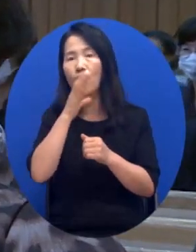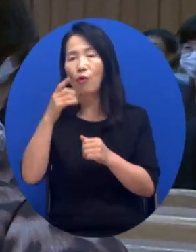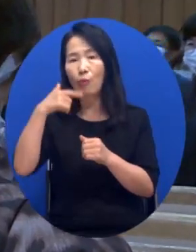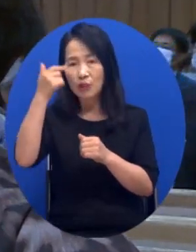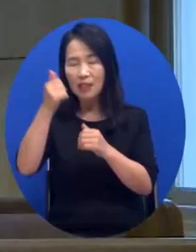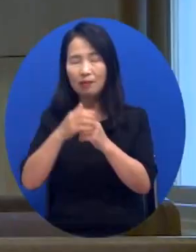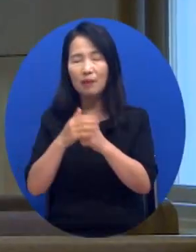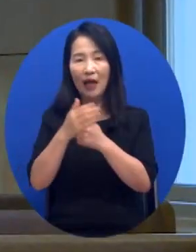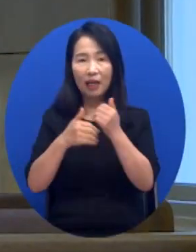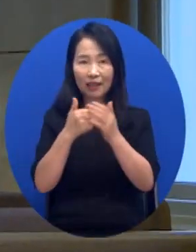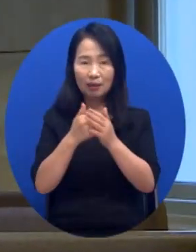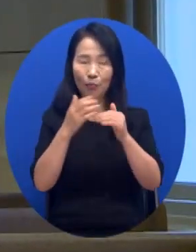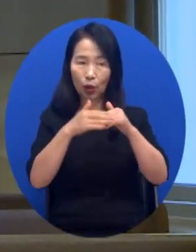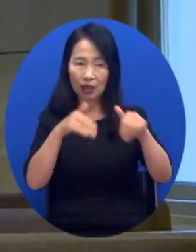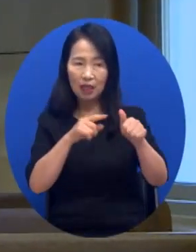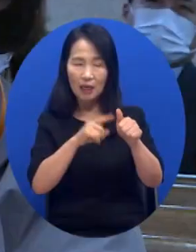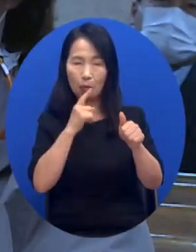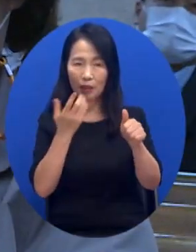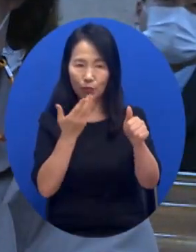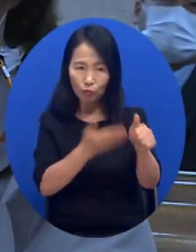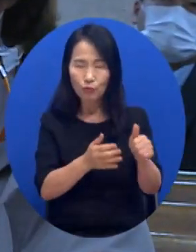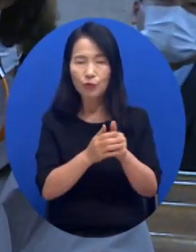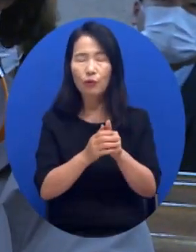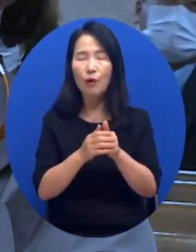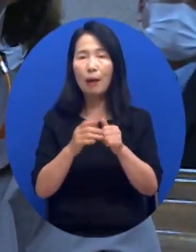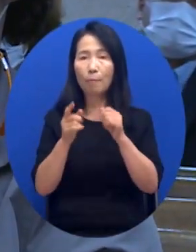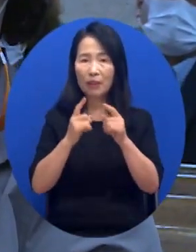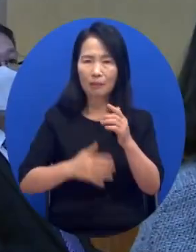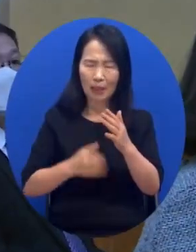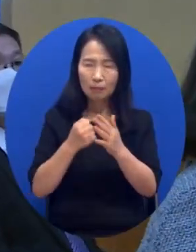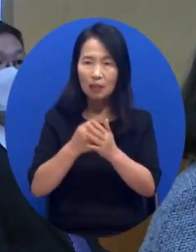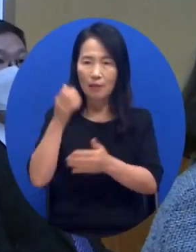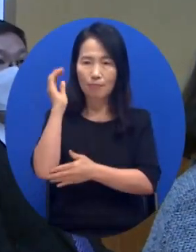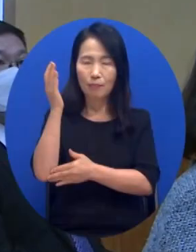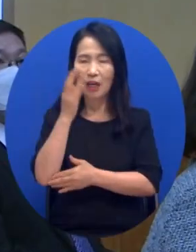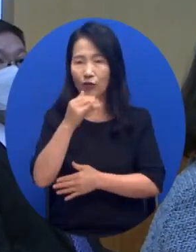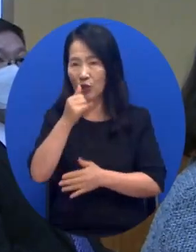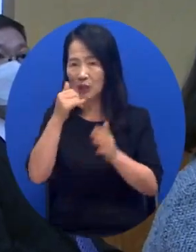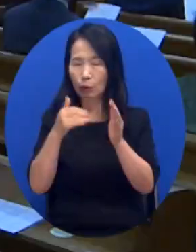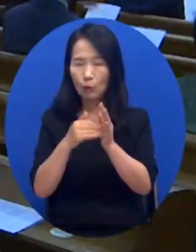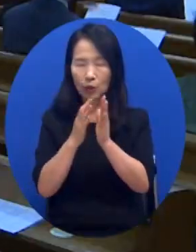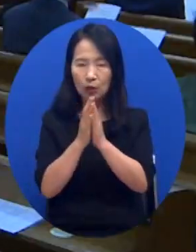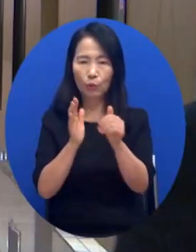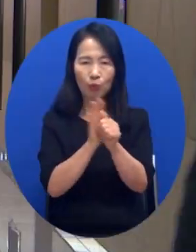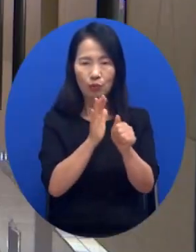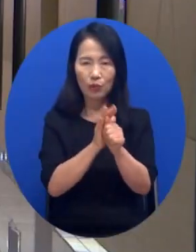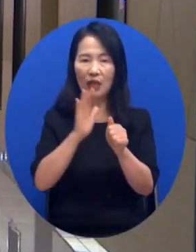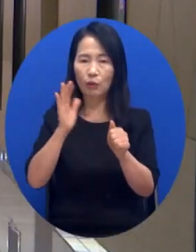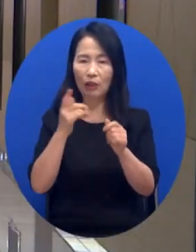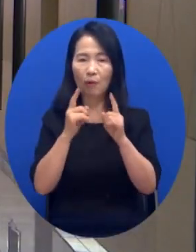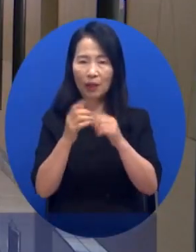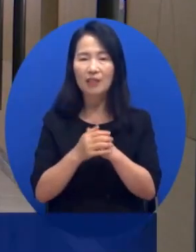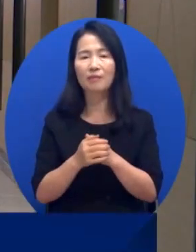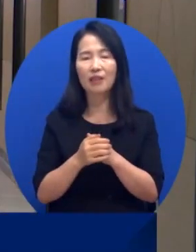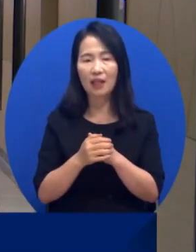말씀을 주시고 그 말씀을 담대히 전하도록 우리 모두 기도로 후원해야 한다고 전했습니다.